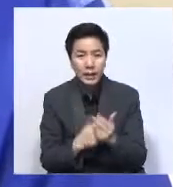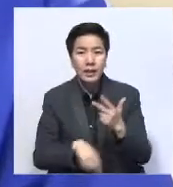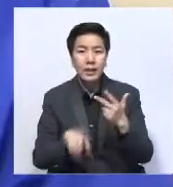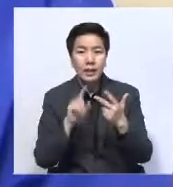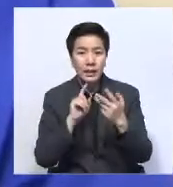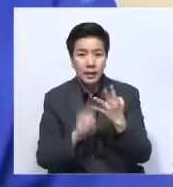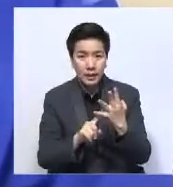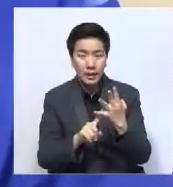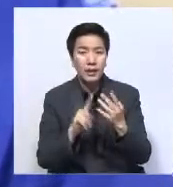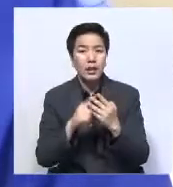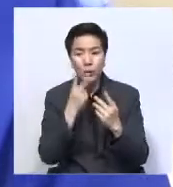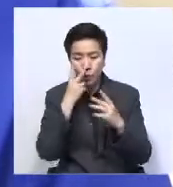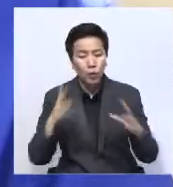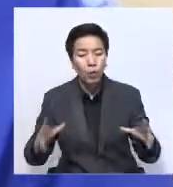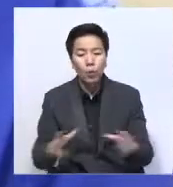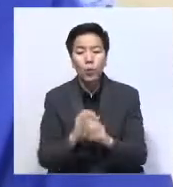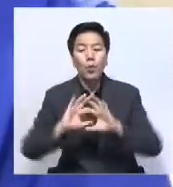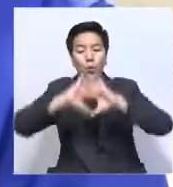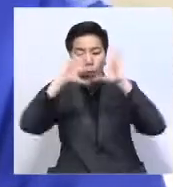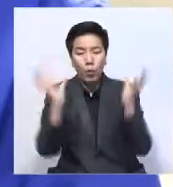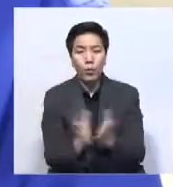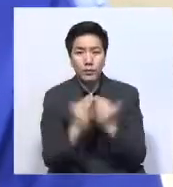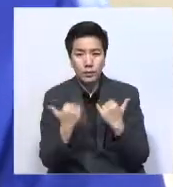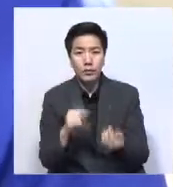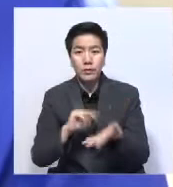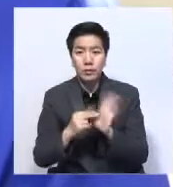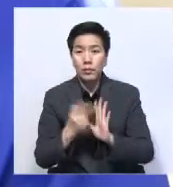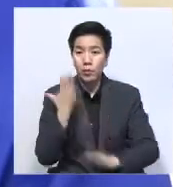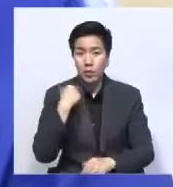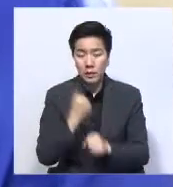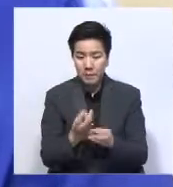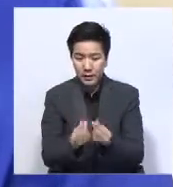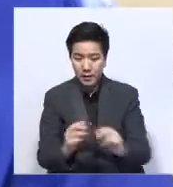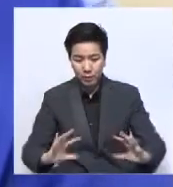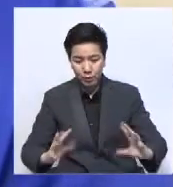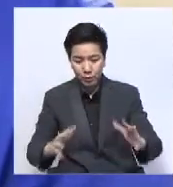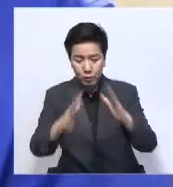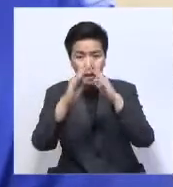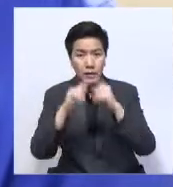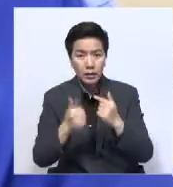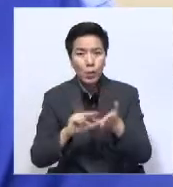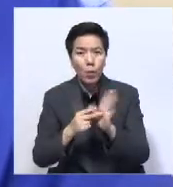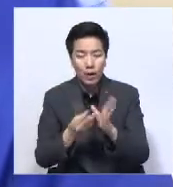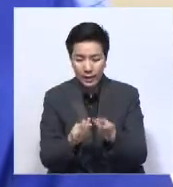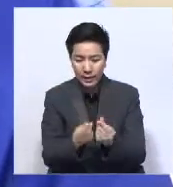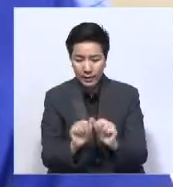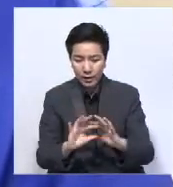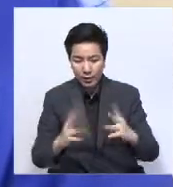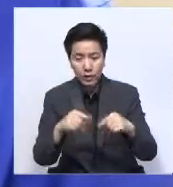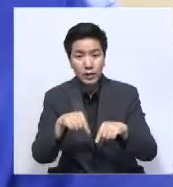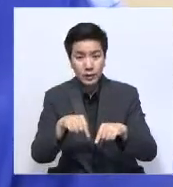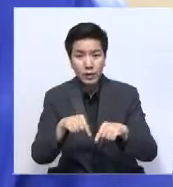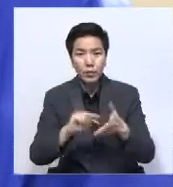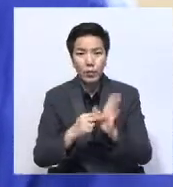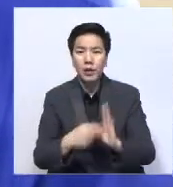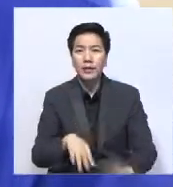ขององค์ประกอบนะซึ่งเราให้ความสำคัญว่าเดิมเนี่ยเป็นการก่อพระทรายเราก็เน้นว่าให้นำพระทรายเนี่ยมา